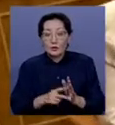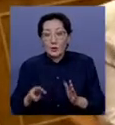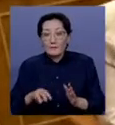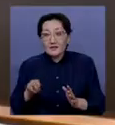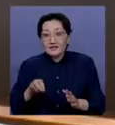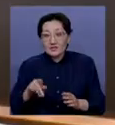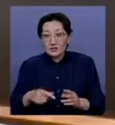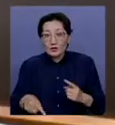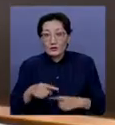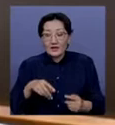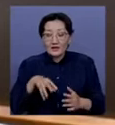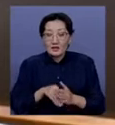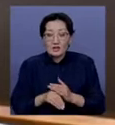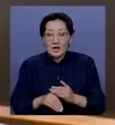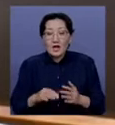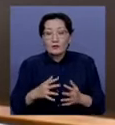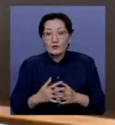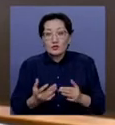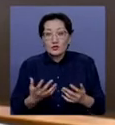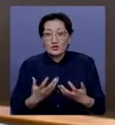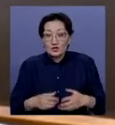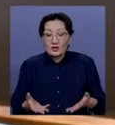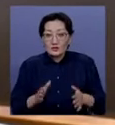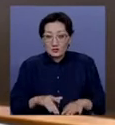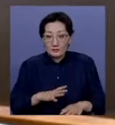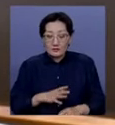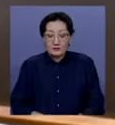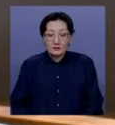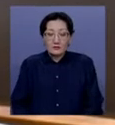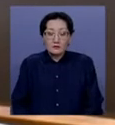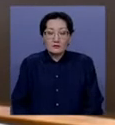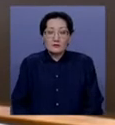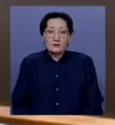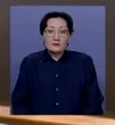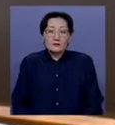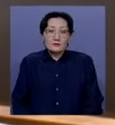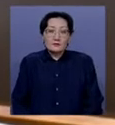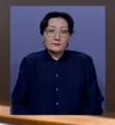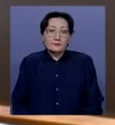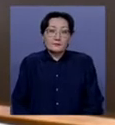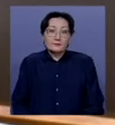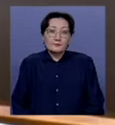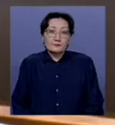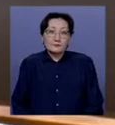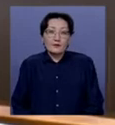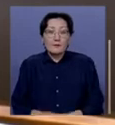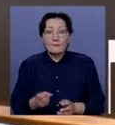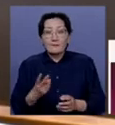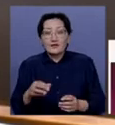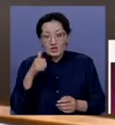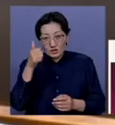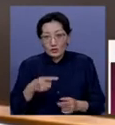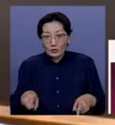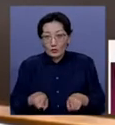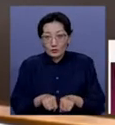миллиард теңге айналымға енгізілмей, қазагро есеп жотында бос жатқан. В ней указано, что с апреля 2016 года... Бірнеше жыл қатарынан